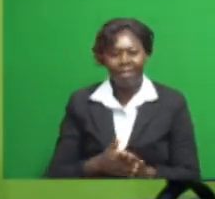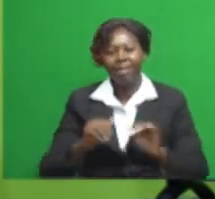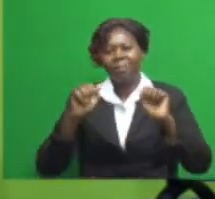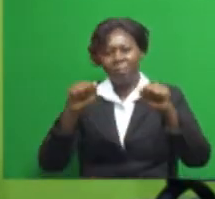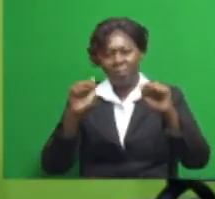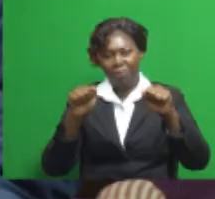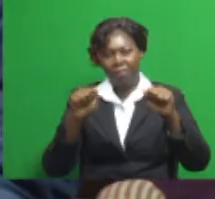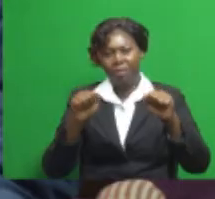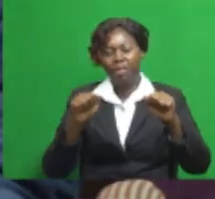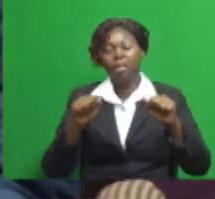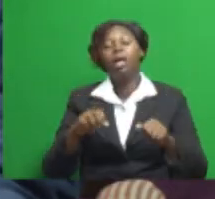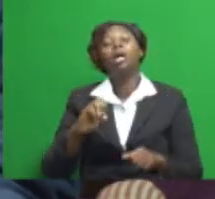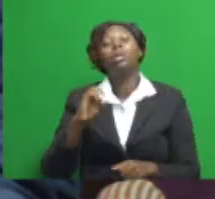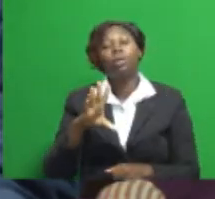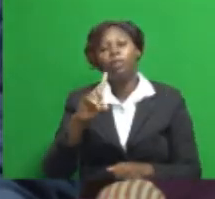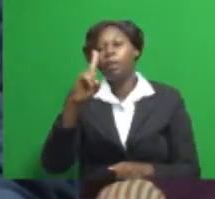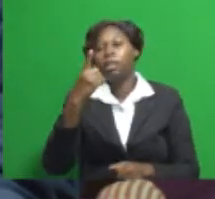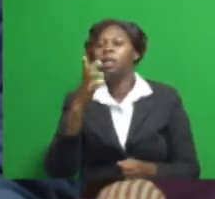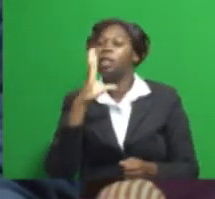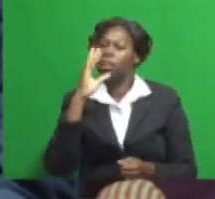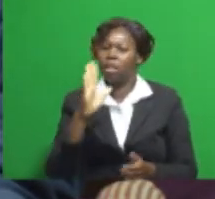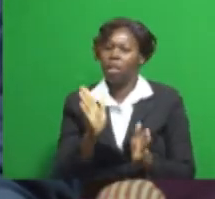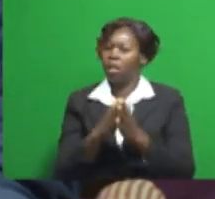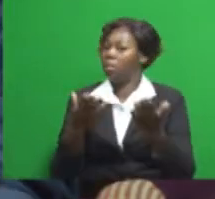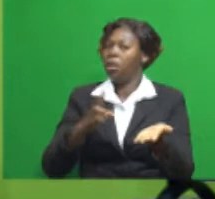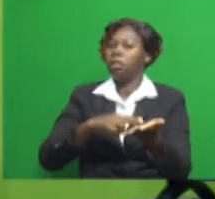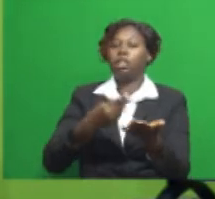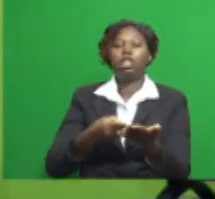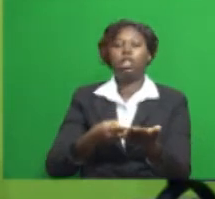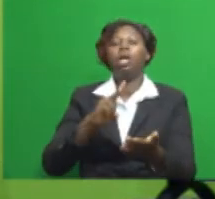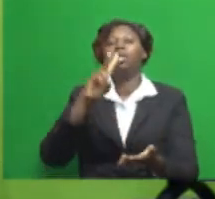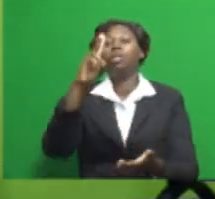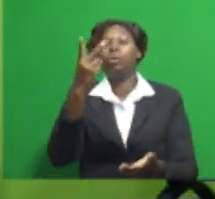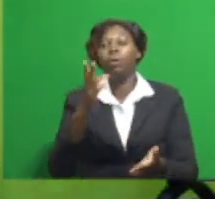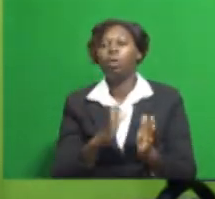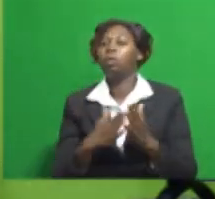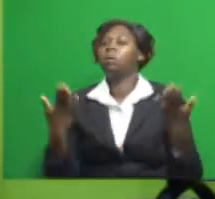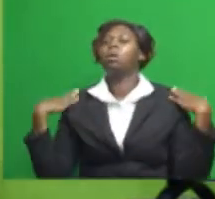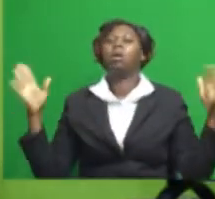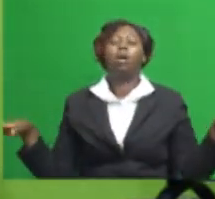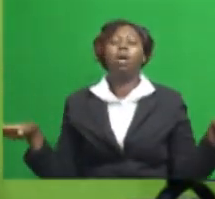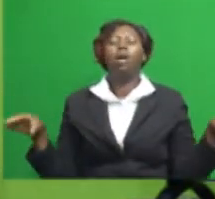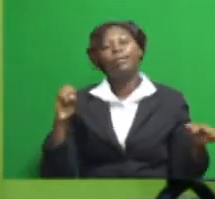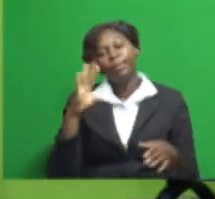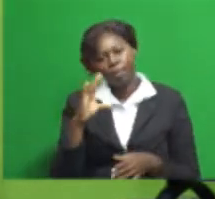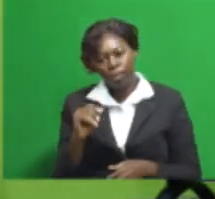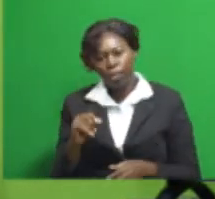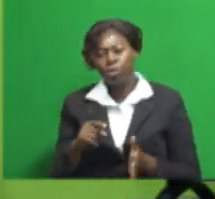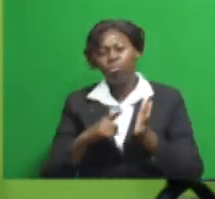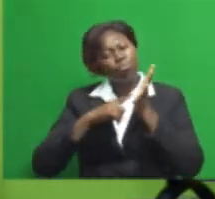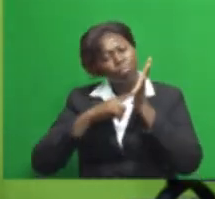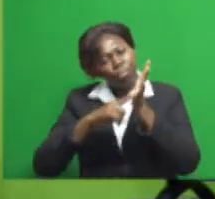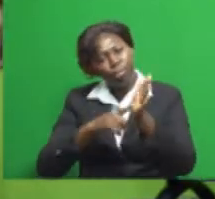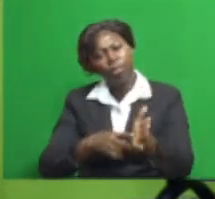hakuna resurrection right vobva vati hakuna vatuna ngirozi saka kuvapruvhira kapfungwa kavaive